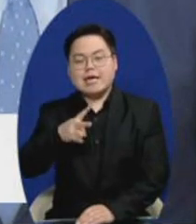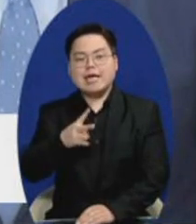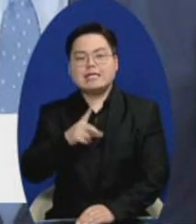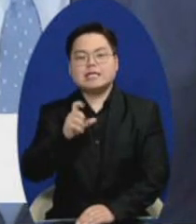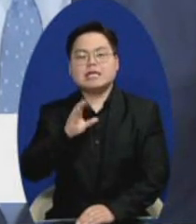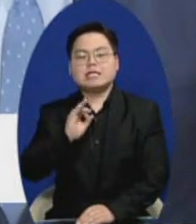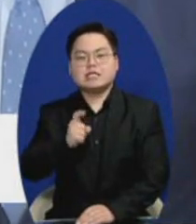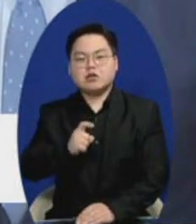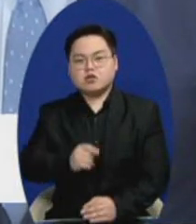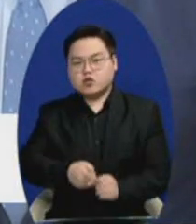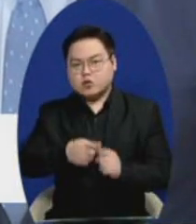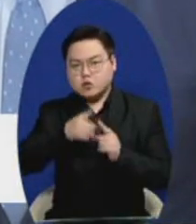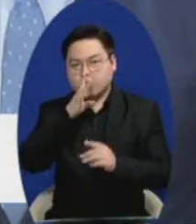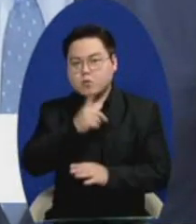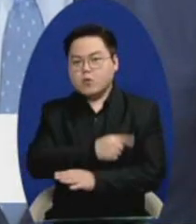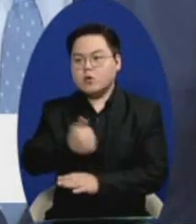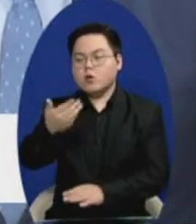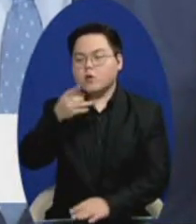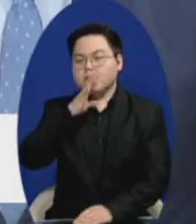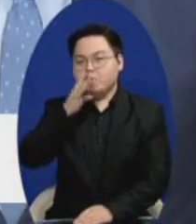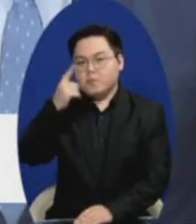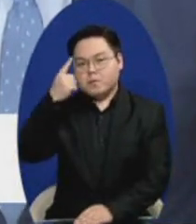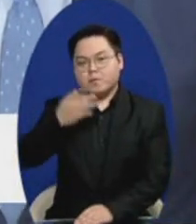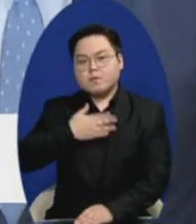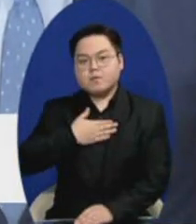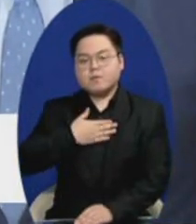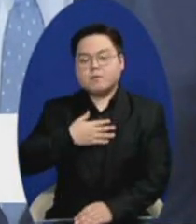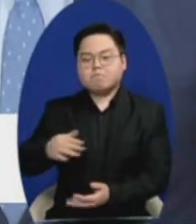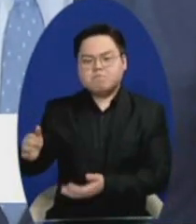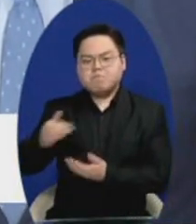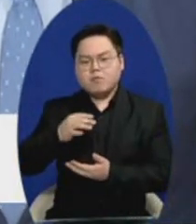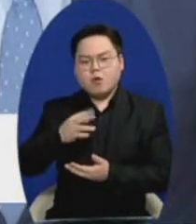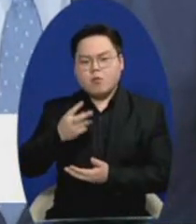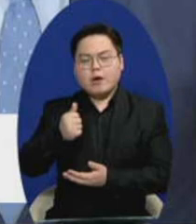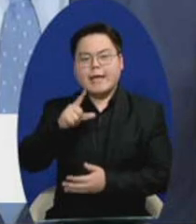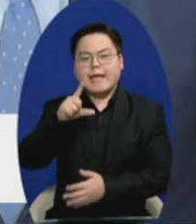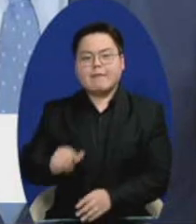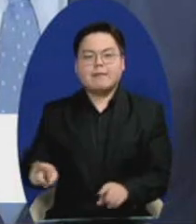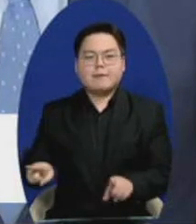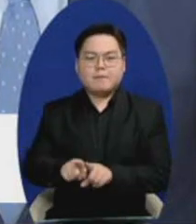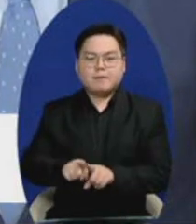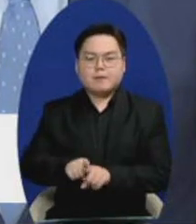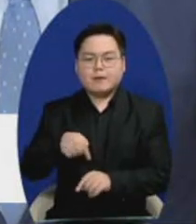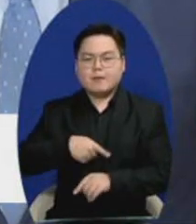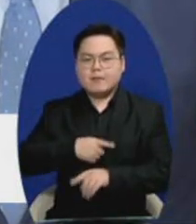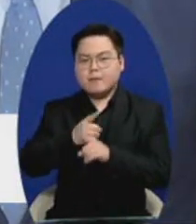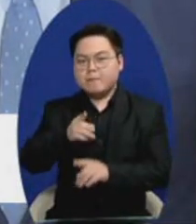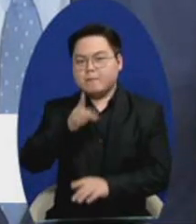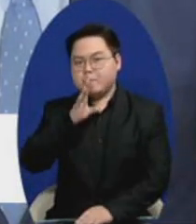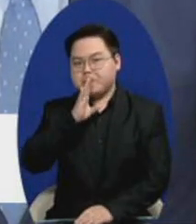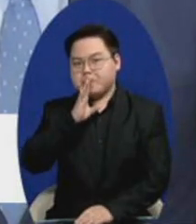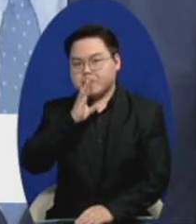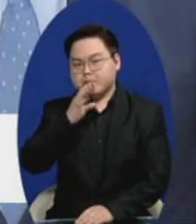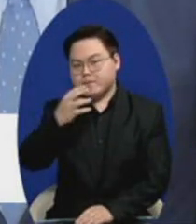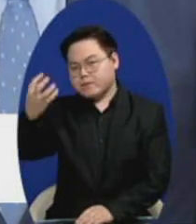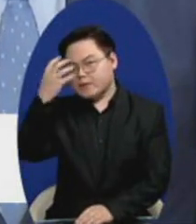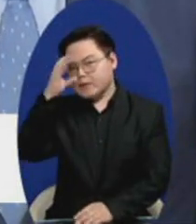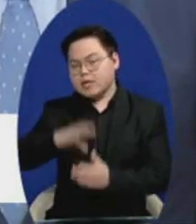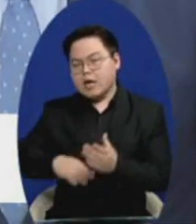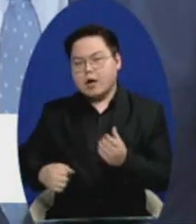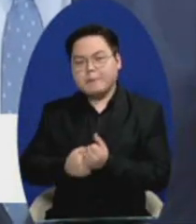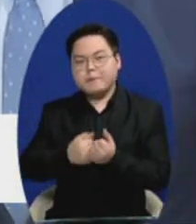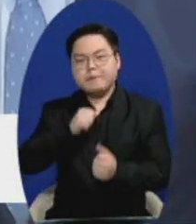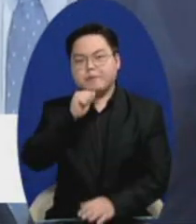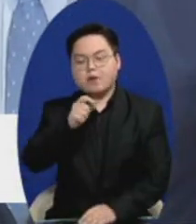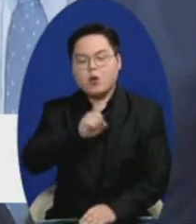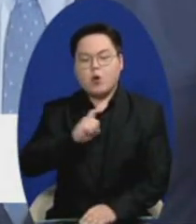гэхлээр гаднаас босгох, дотоодоос босгох тэр мөнгөд чинь өөрөөсөө хямдхан болчих юм. Үүнээгээ дагаад нөгөө төрөөр санхүүждэг биш,